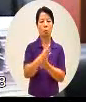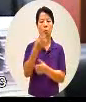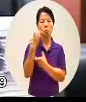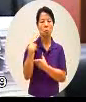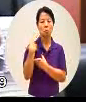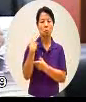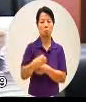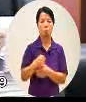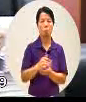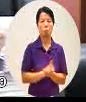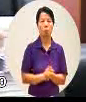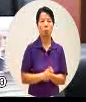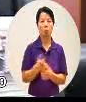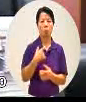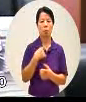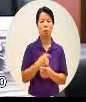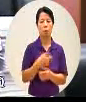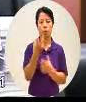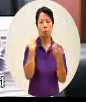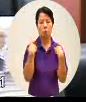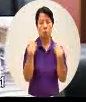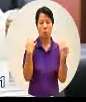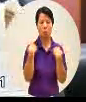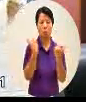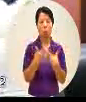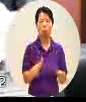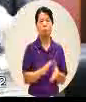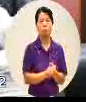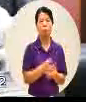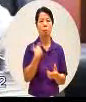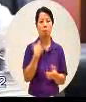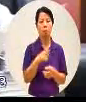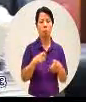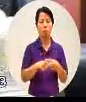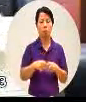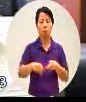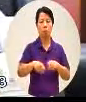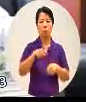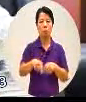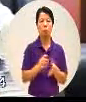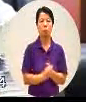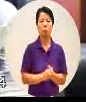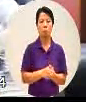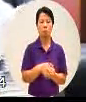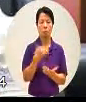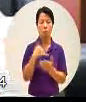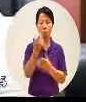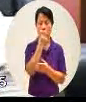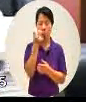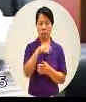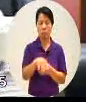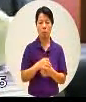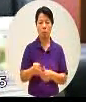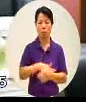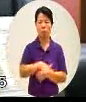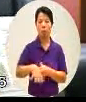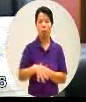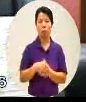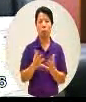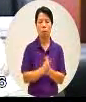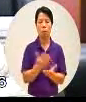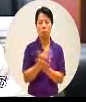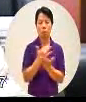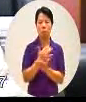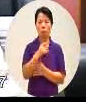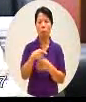都无，啊，让你管太侪啊！你连什么工程的什么查核啦，什么每个局处室啦的考核啦，什